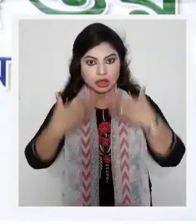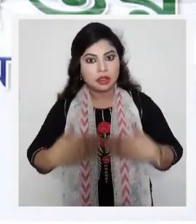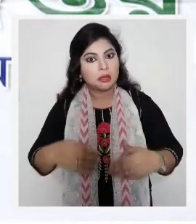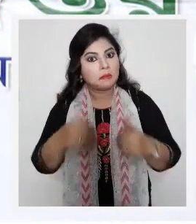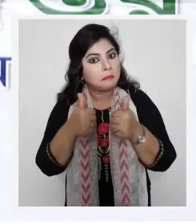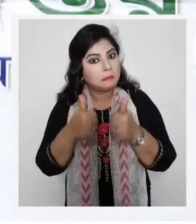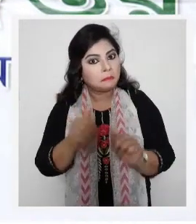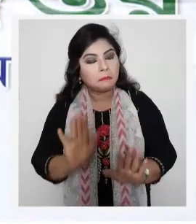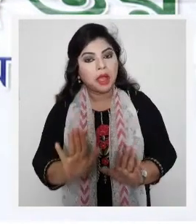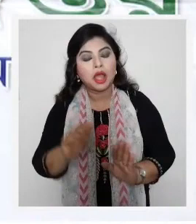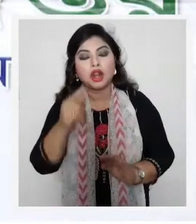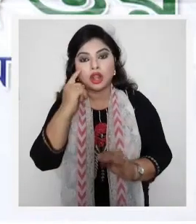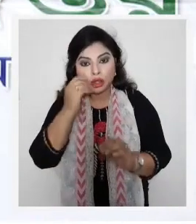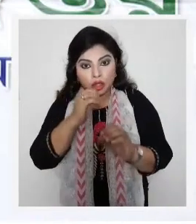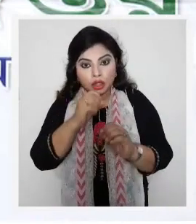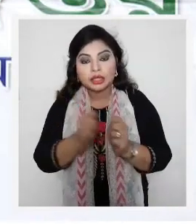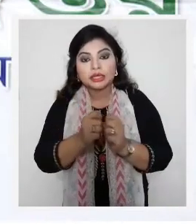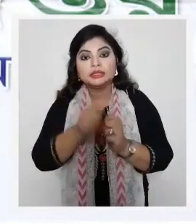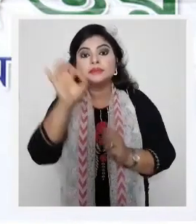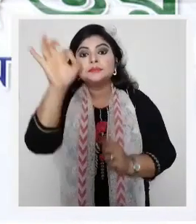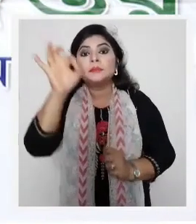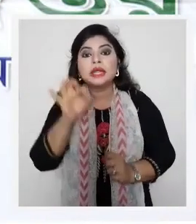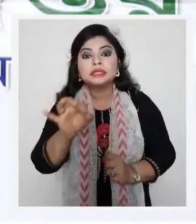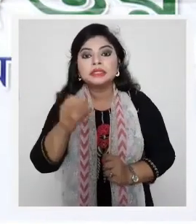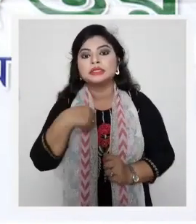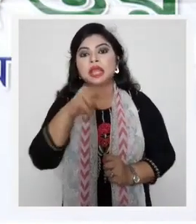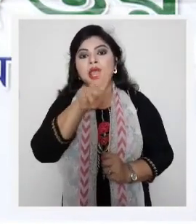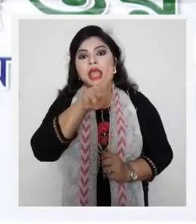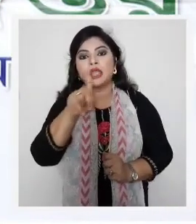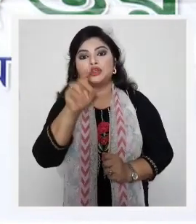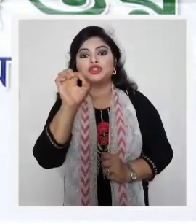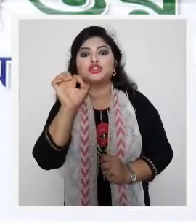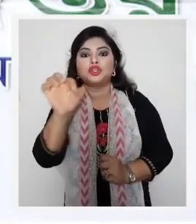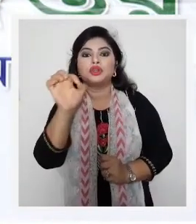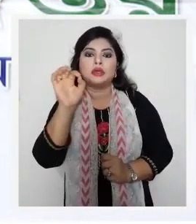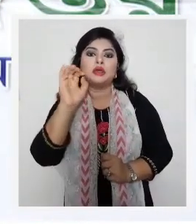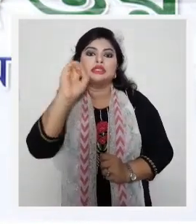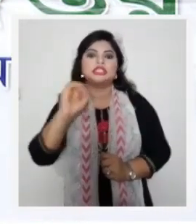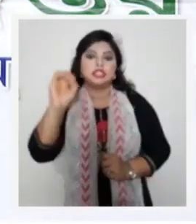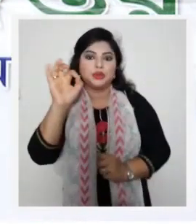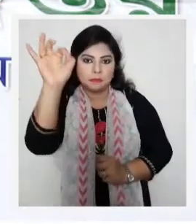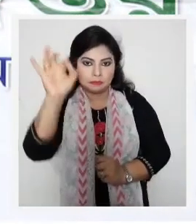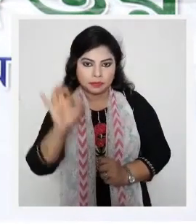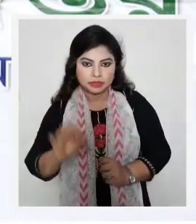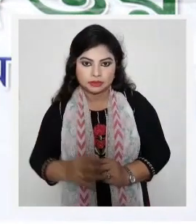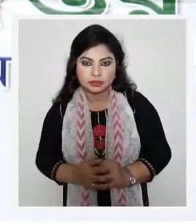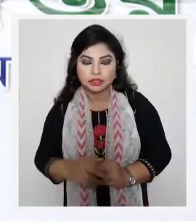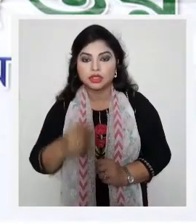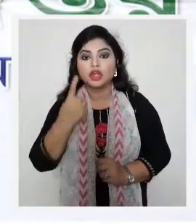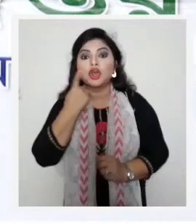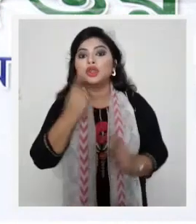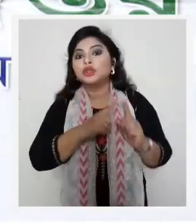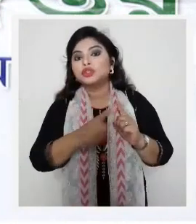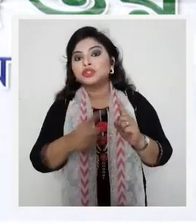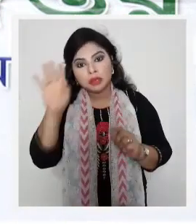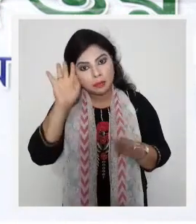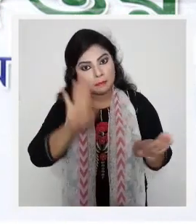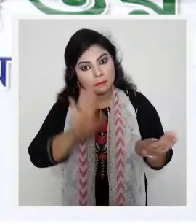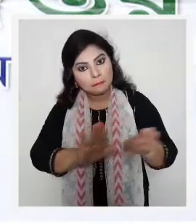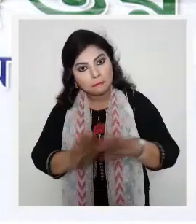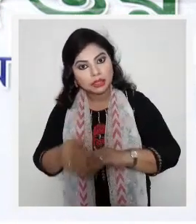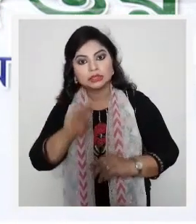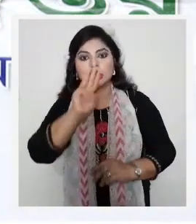24 ঘন্টায় সুস্থ হয়েছেন 903 জন। এ পর্যন্ত 18,730 জন সুস্থ হয়েছেন। শনাক্ত বিবেচনার সুস্থতার হার